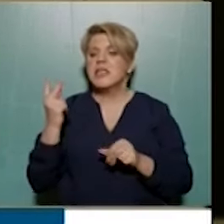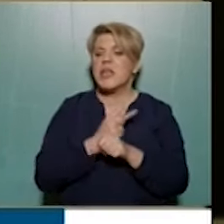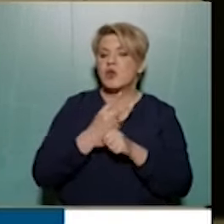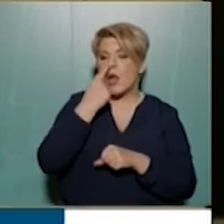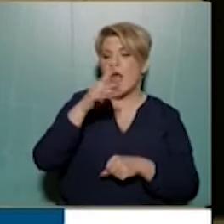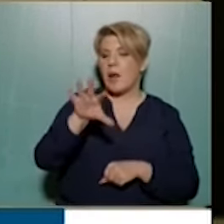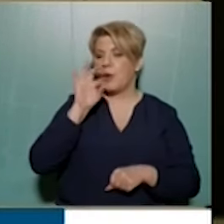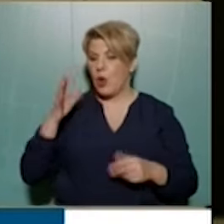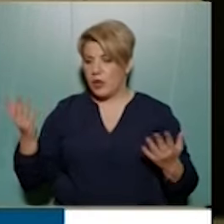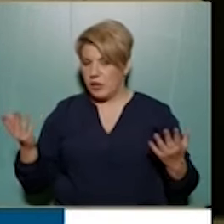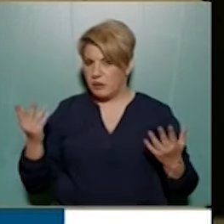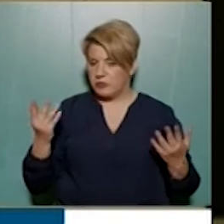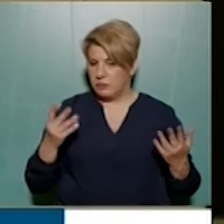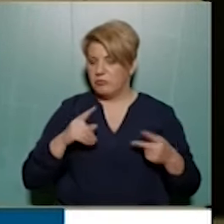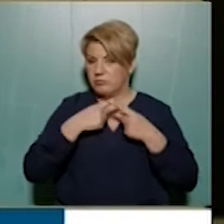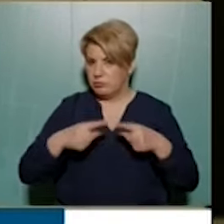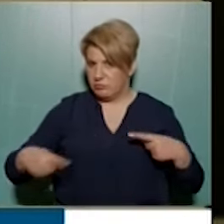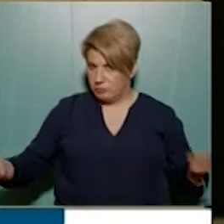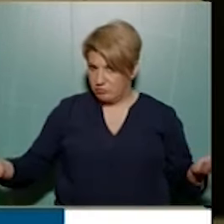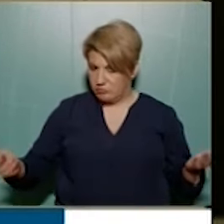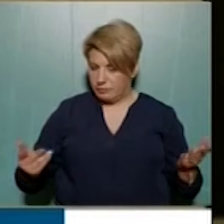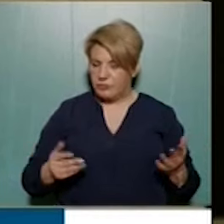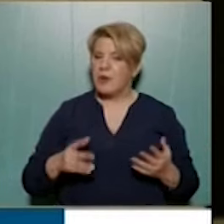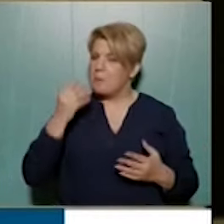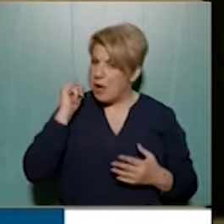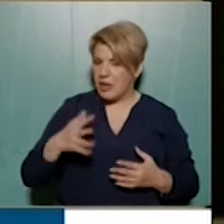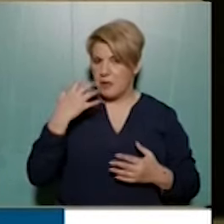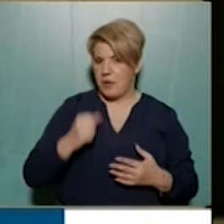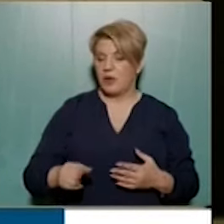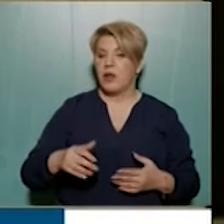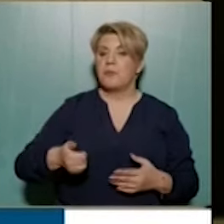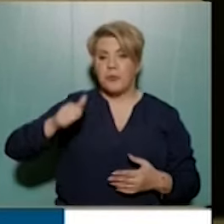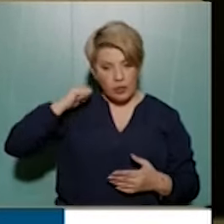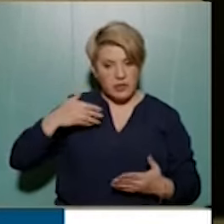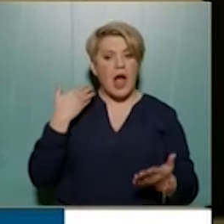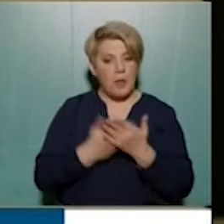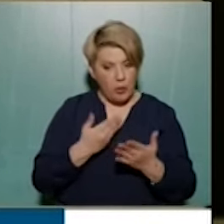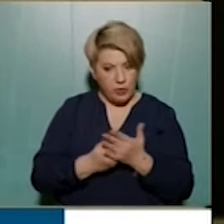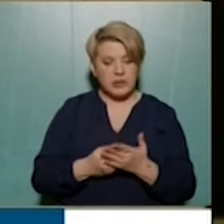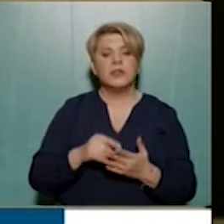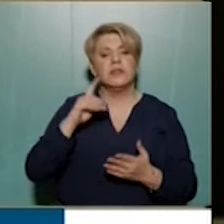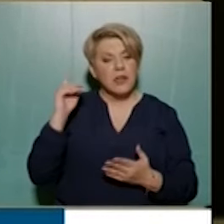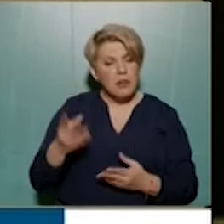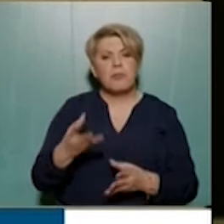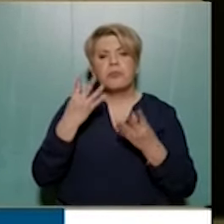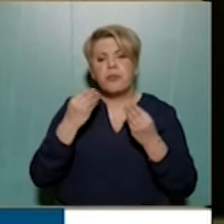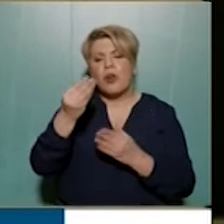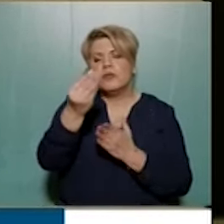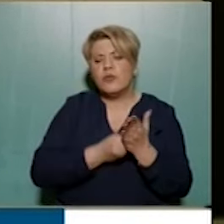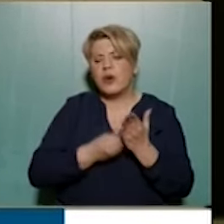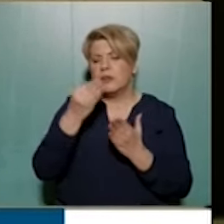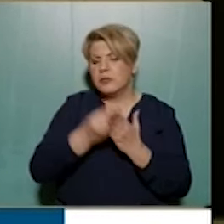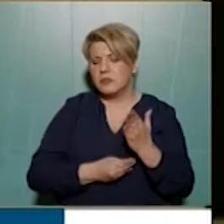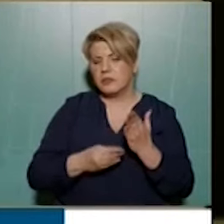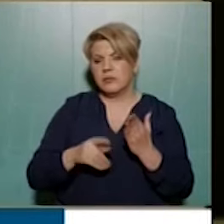του προτίμηση, προσανατολισμό κλπ. Και αυτό αποδείχθηκε και προχθές, αλλά το έχουν αποδείξει και πολλάκις,